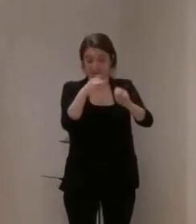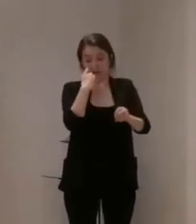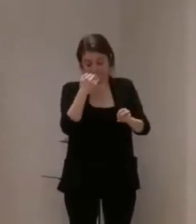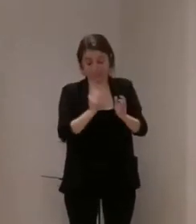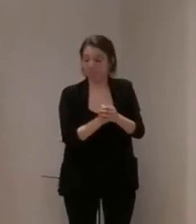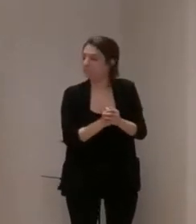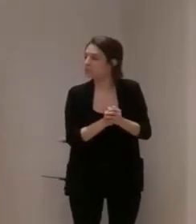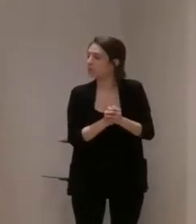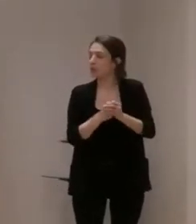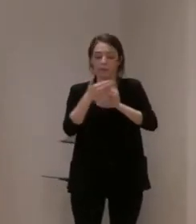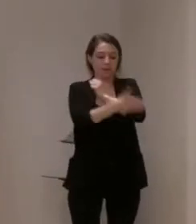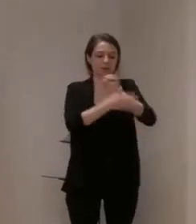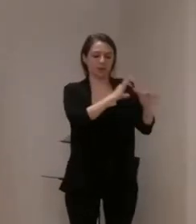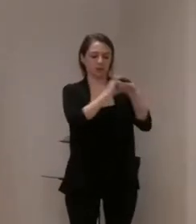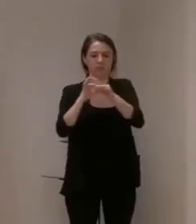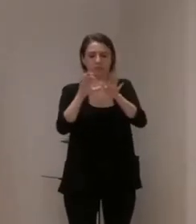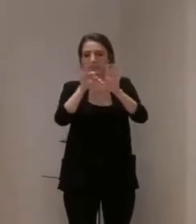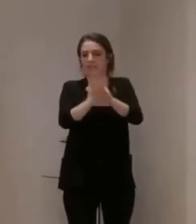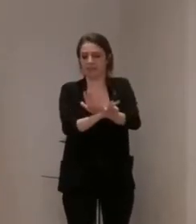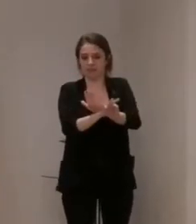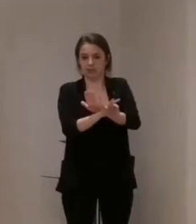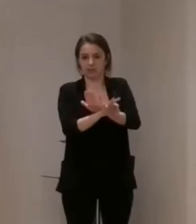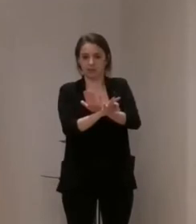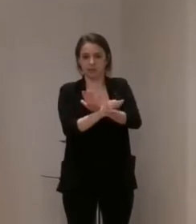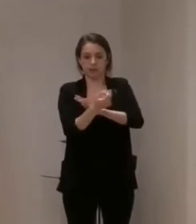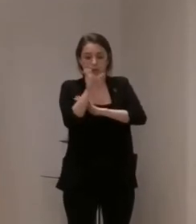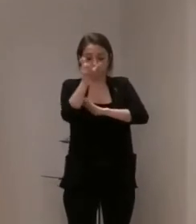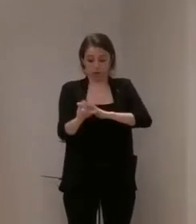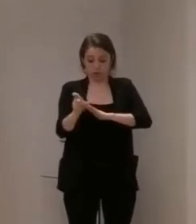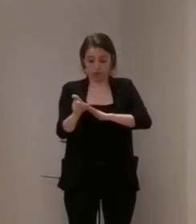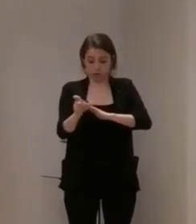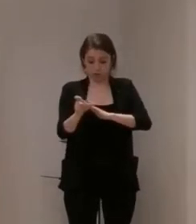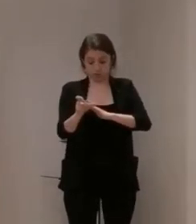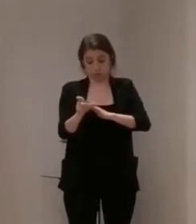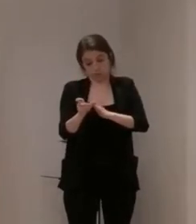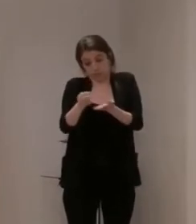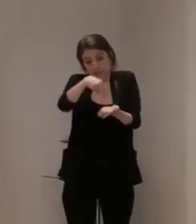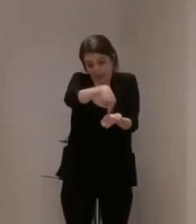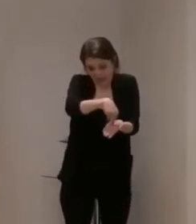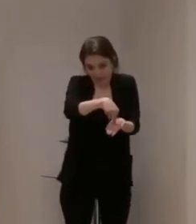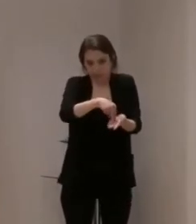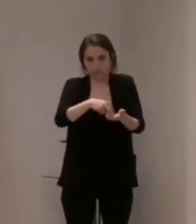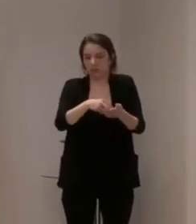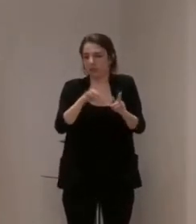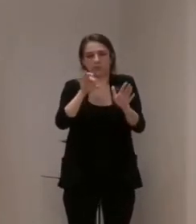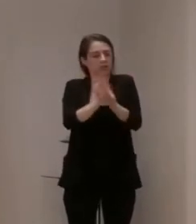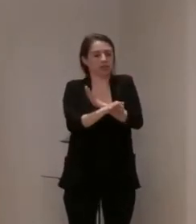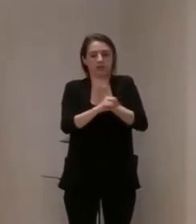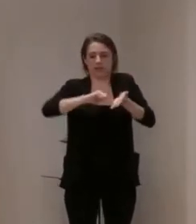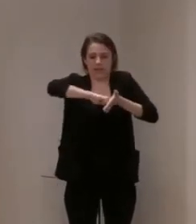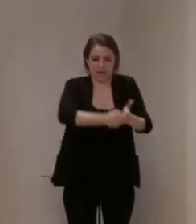Vilaretana significa, per a les persones que hi han passat, repressió,